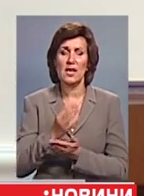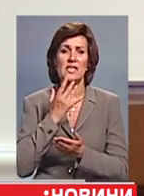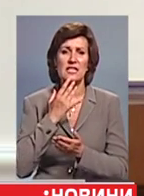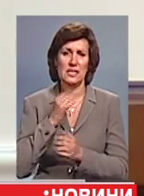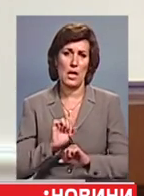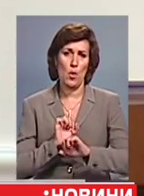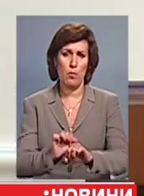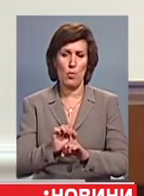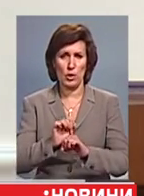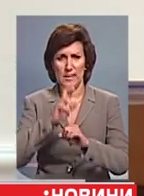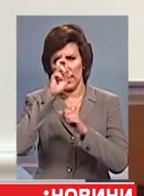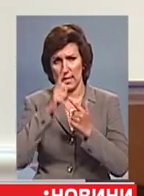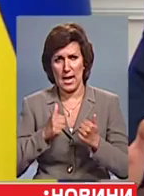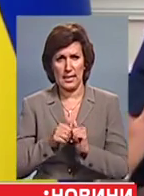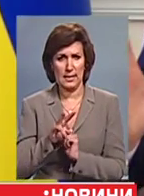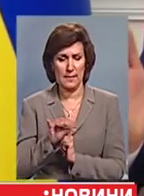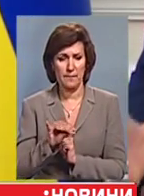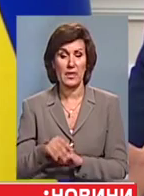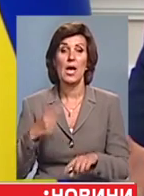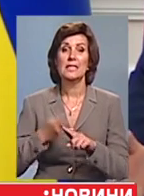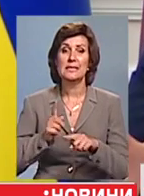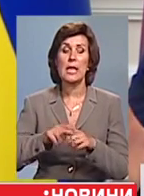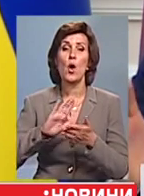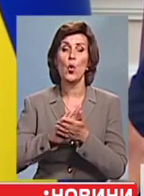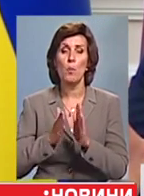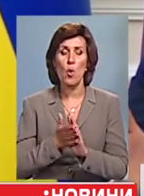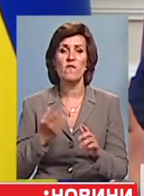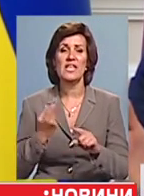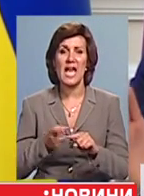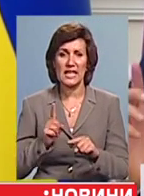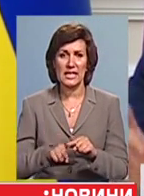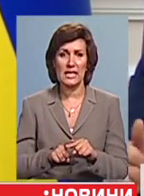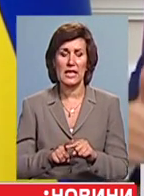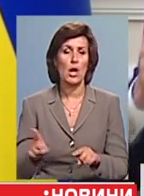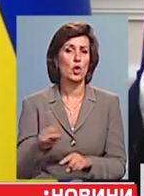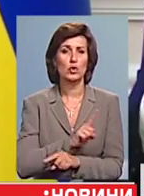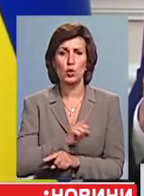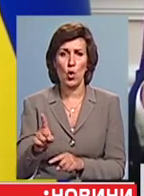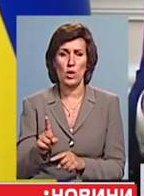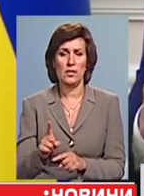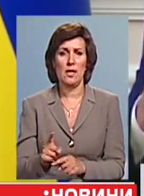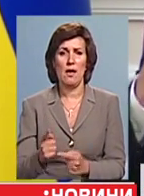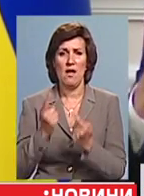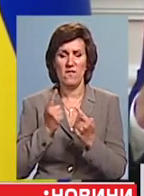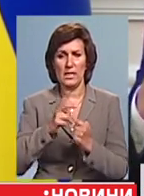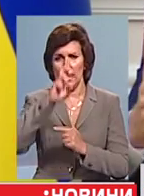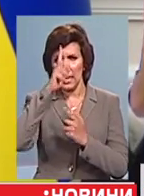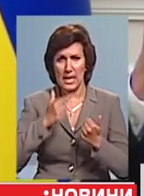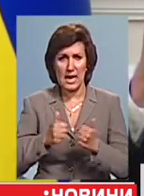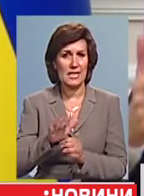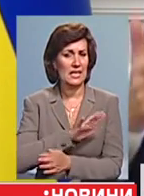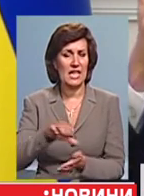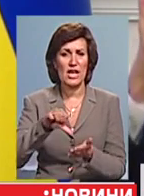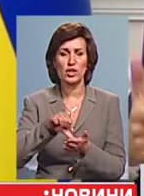національна оборона країни, національна оборона країни. Це умови, які жодна велика країна, не